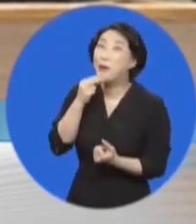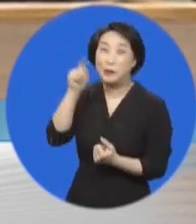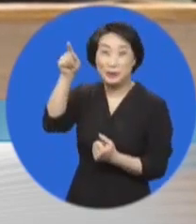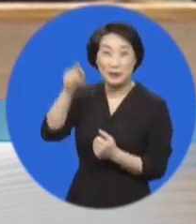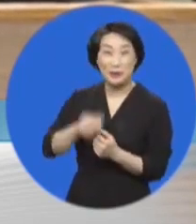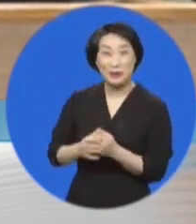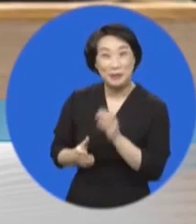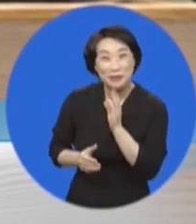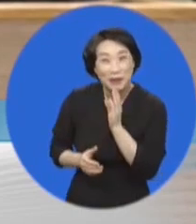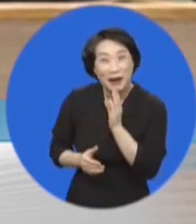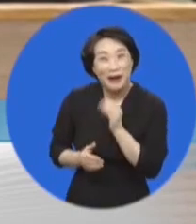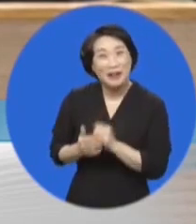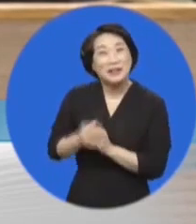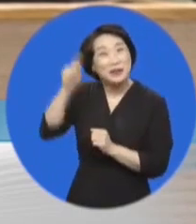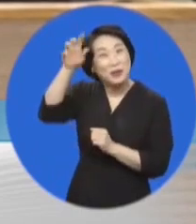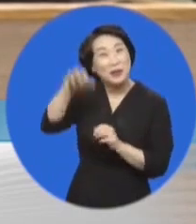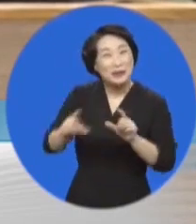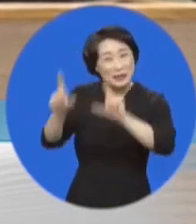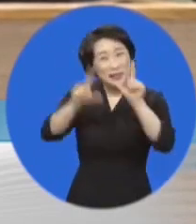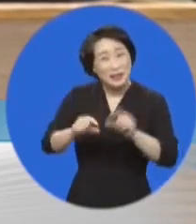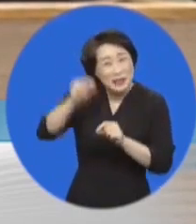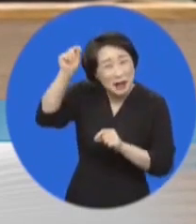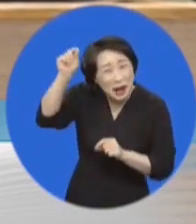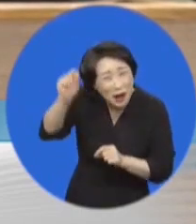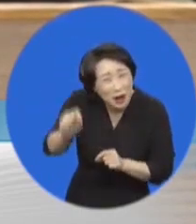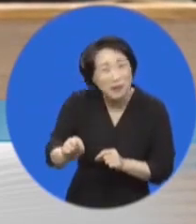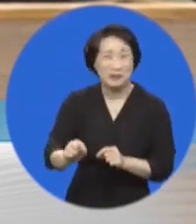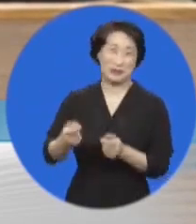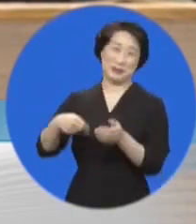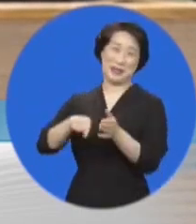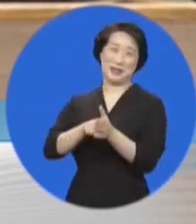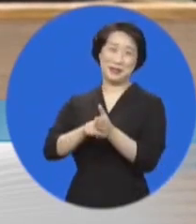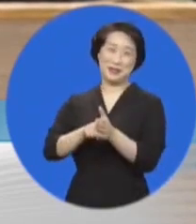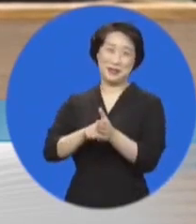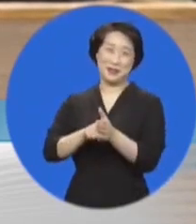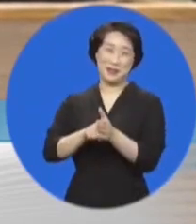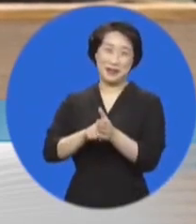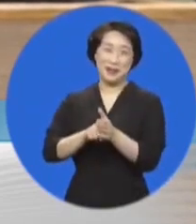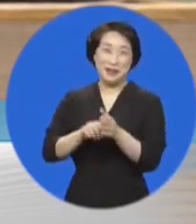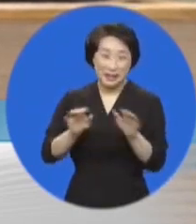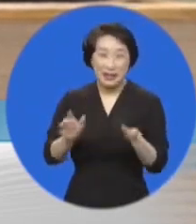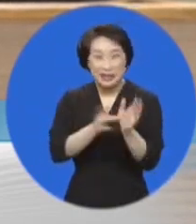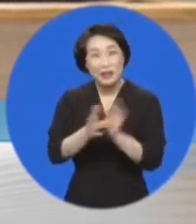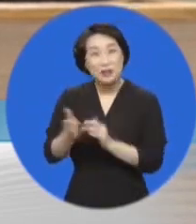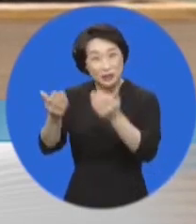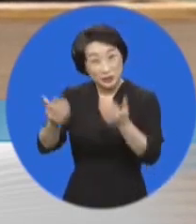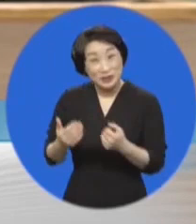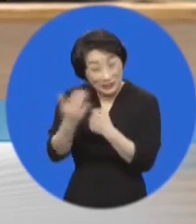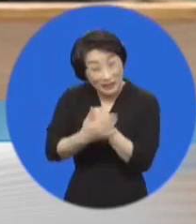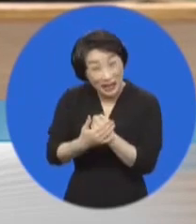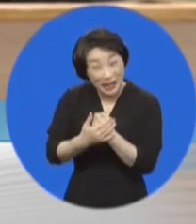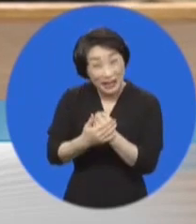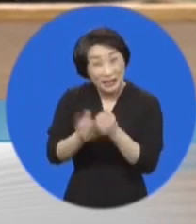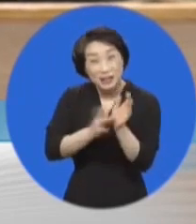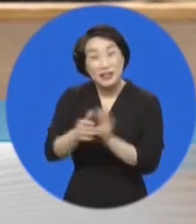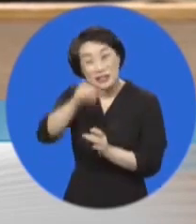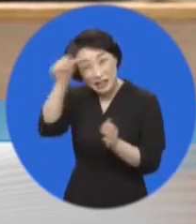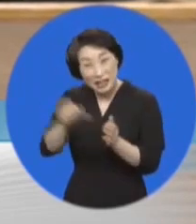곳, 거기서 영원히 살기 위해서 예수가 주시는 내 생애 그